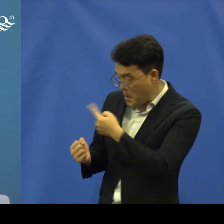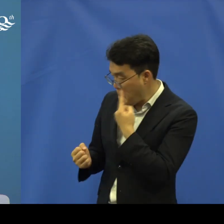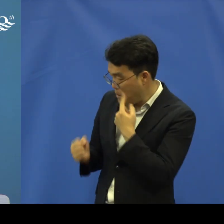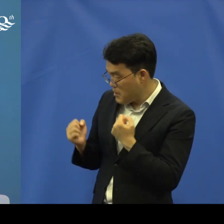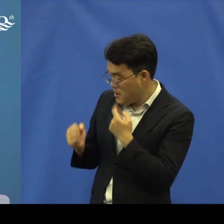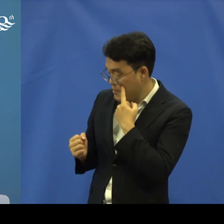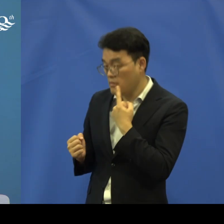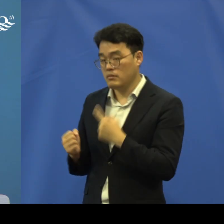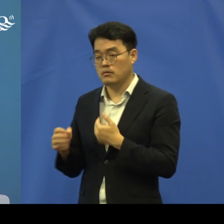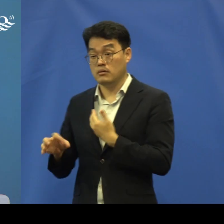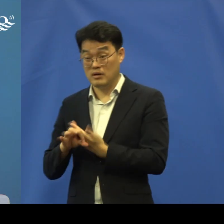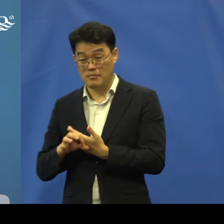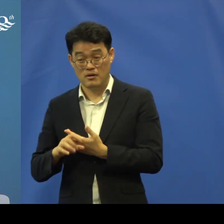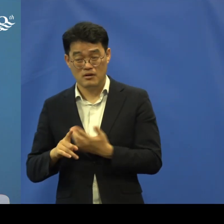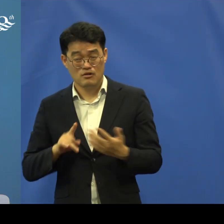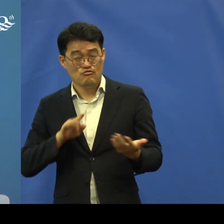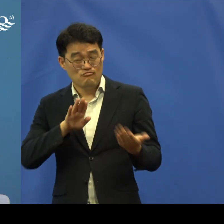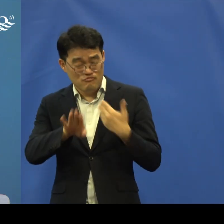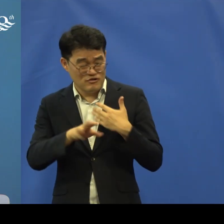순간 진흙탕 안으로 들어요.